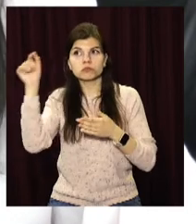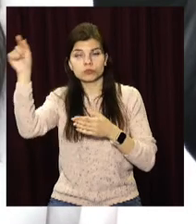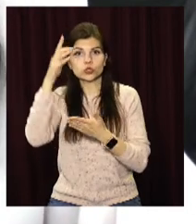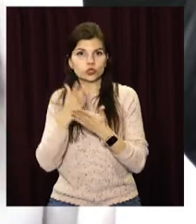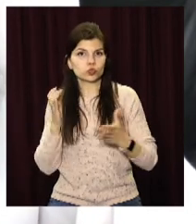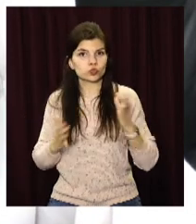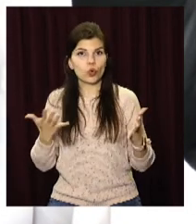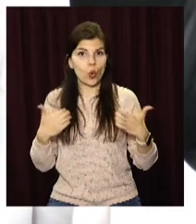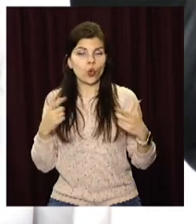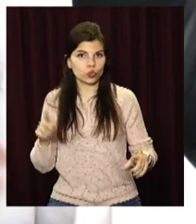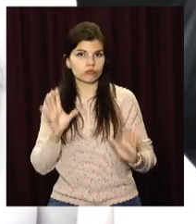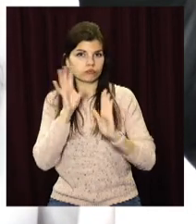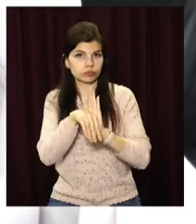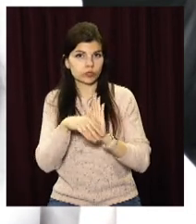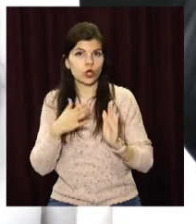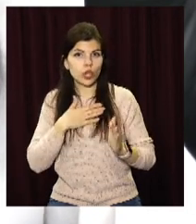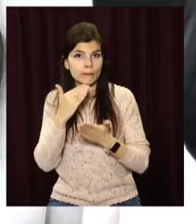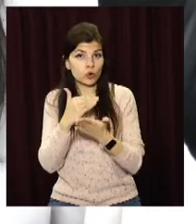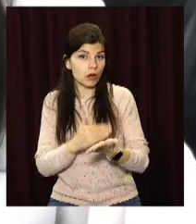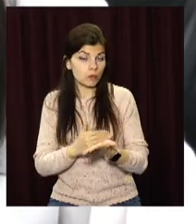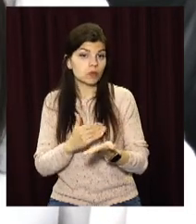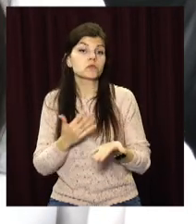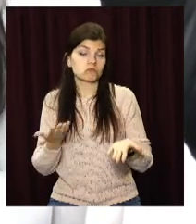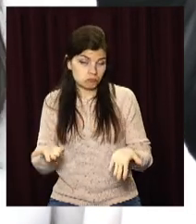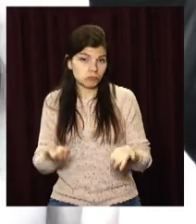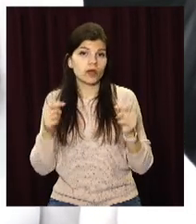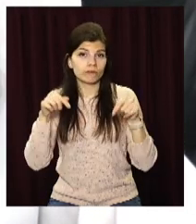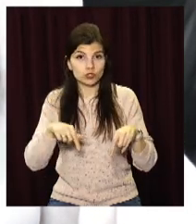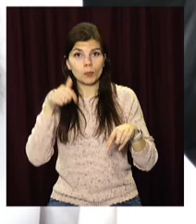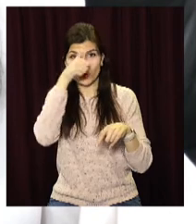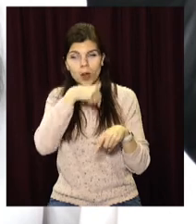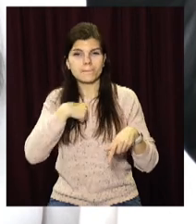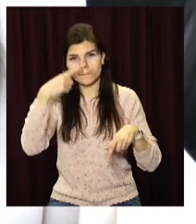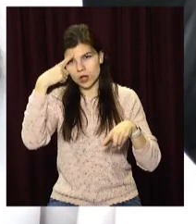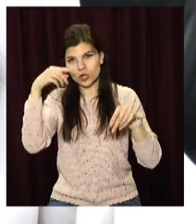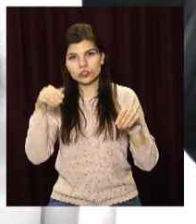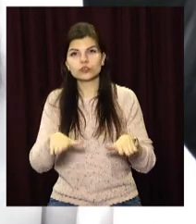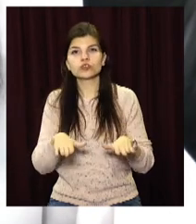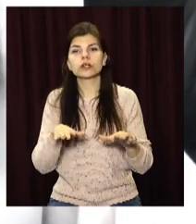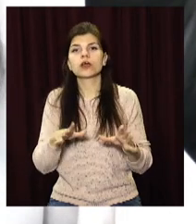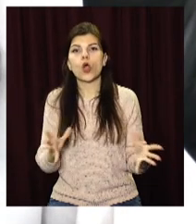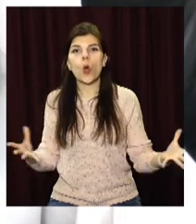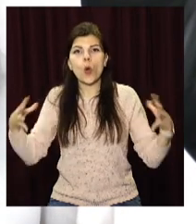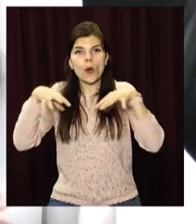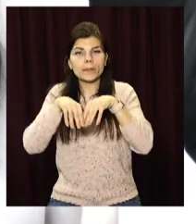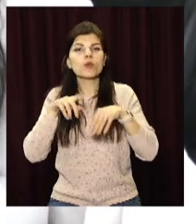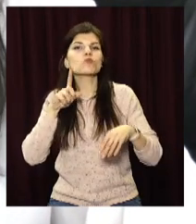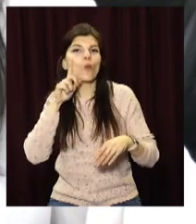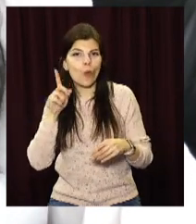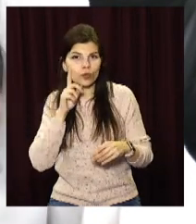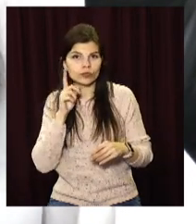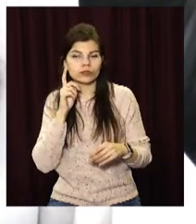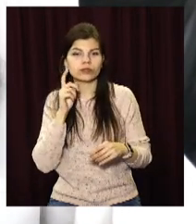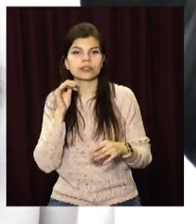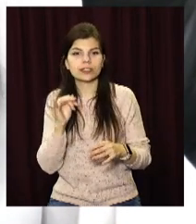закладів для того, щоб приєднатися до нашої програми. Тому в цьому році ми вирішили перш за все об'єднати молодь